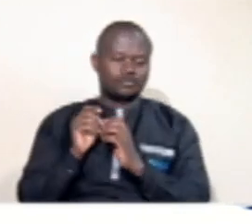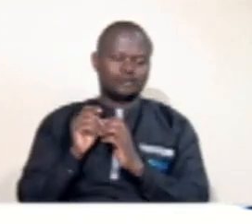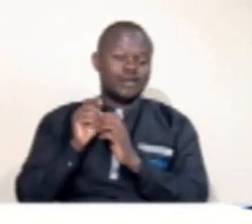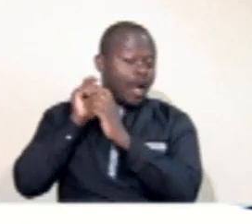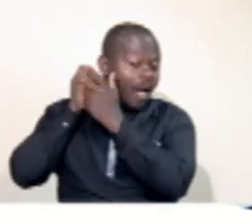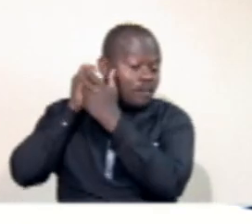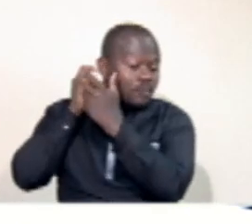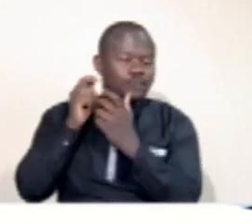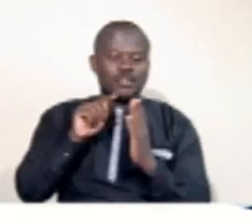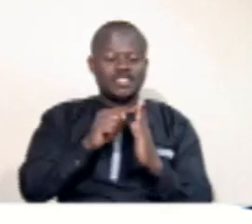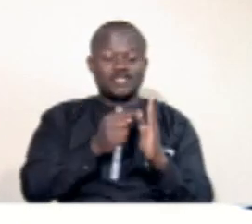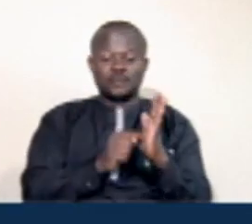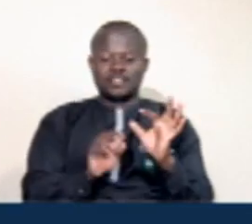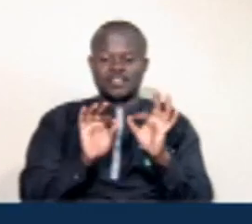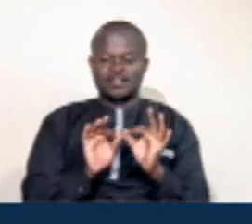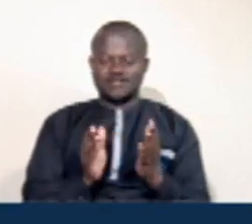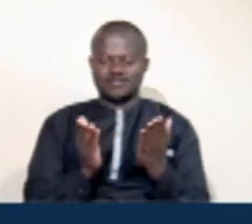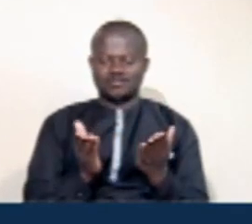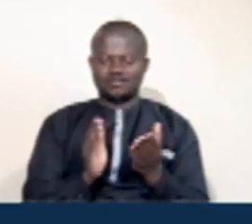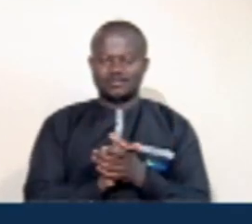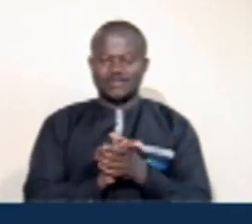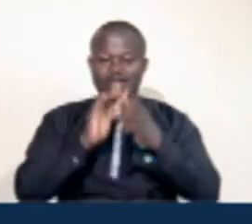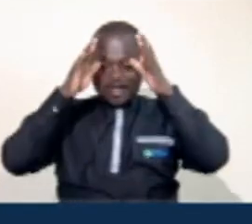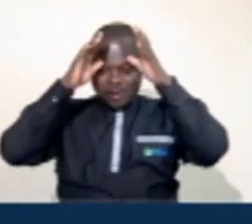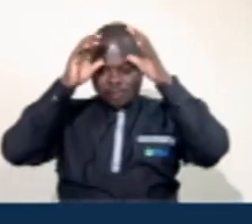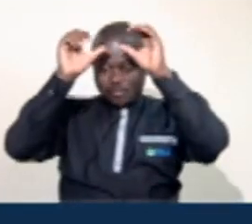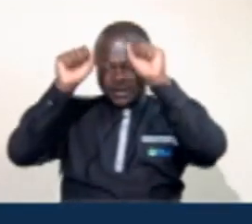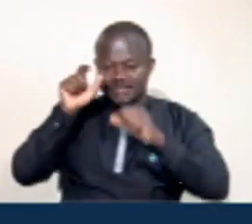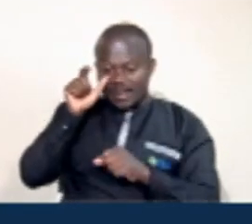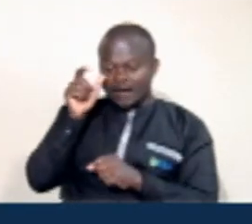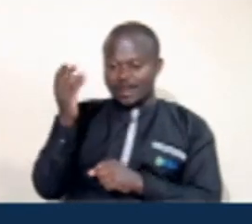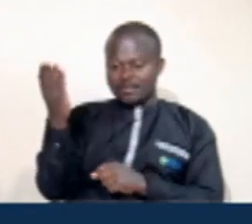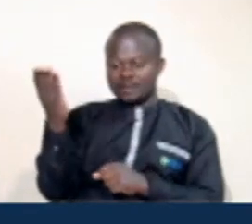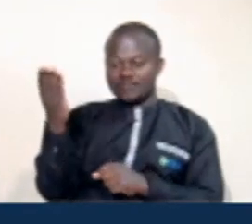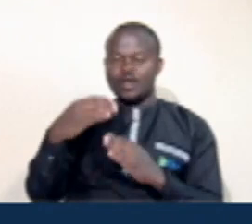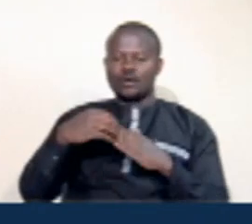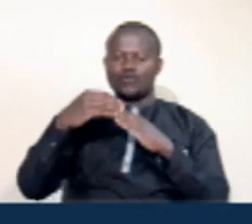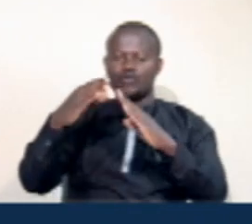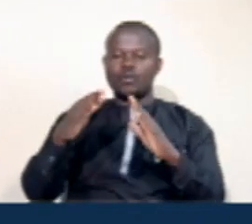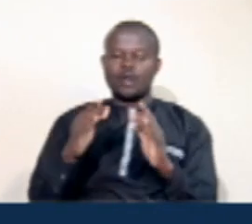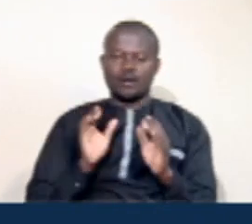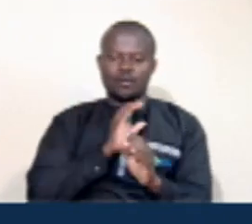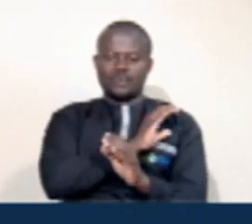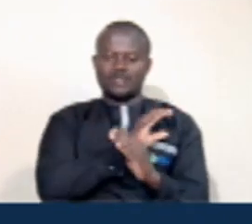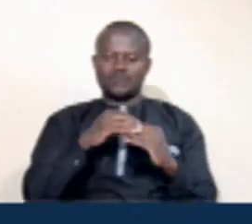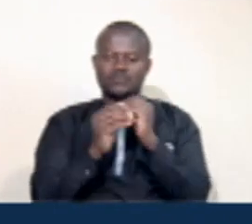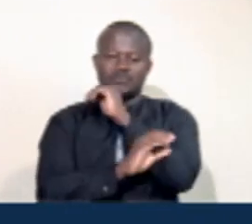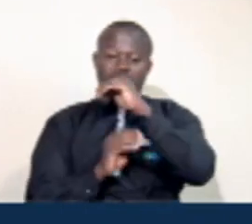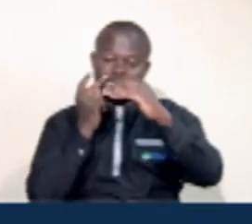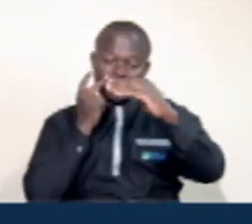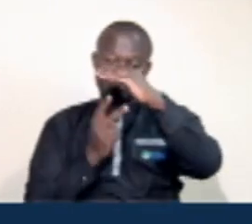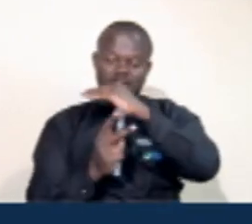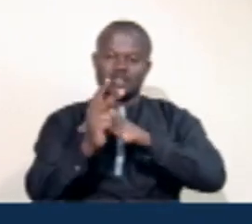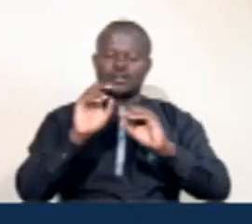wagizwe n'ingingo z'ingenzi zikurikira. Perezida wa Repubulika Paul Kagame unayoboye akanama k'abakuru b'ihugu kiga ku cyerekezo